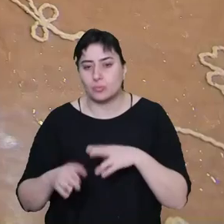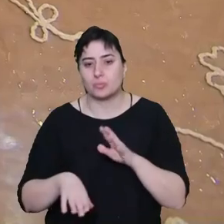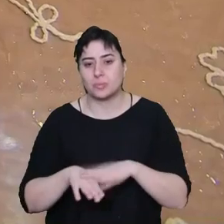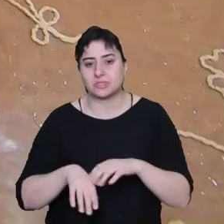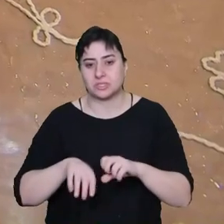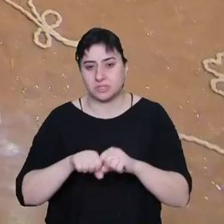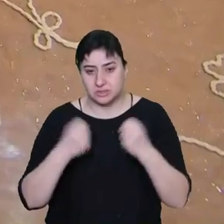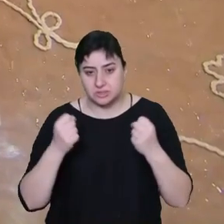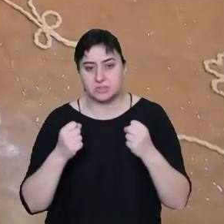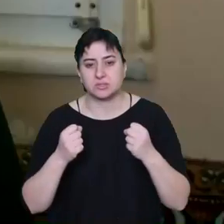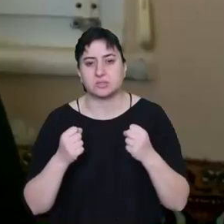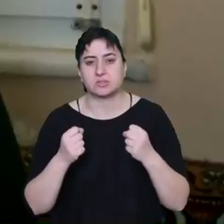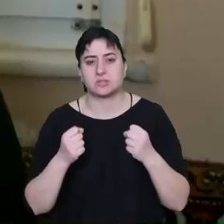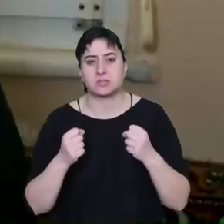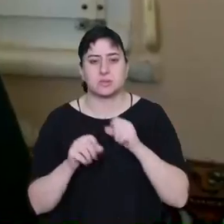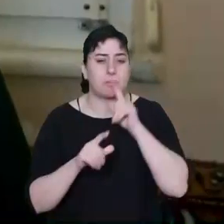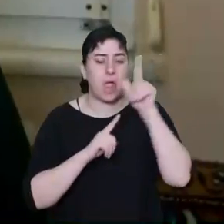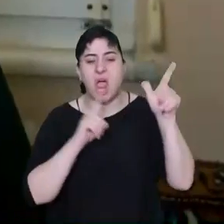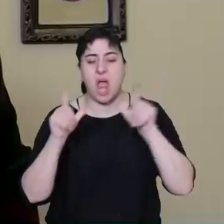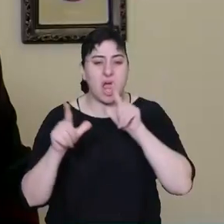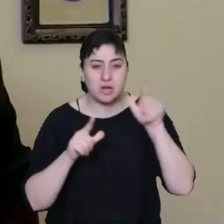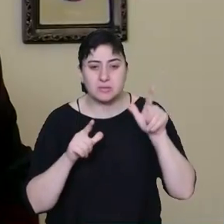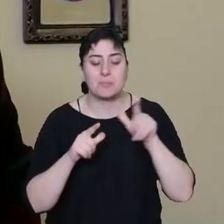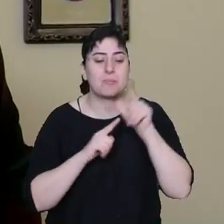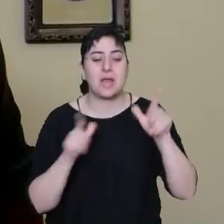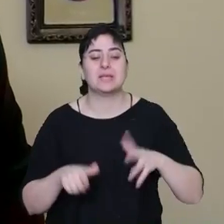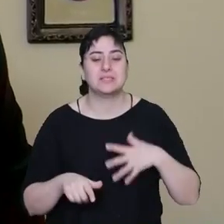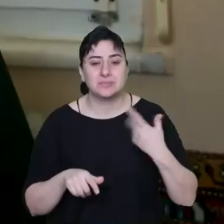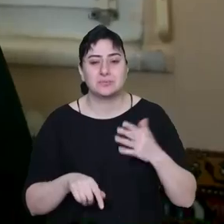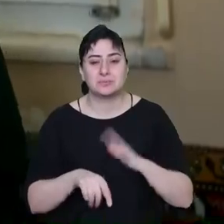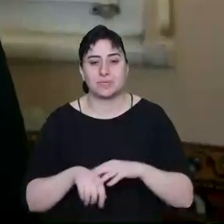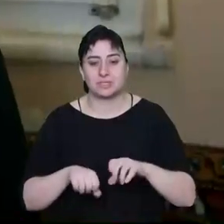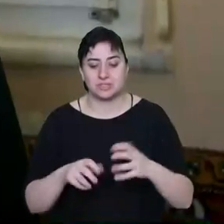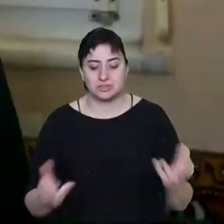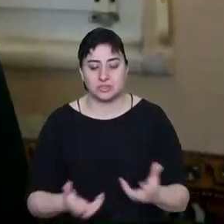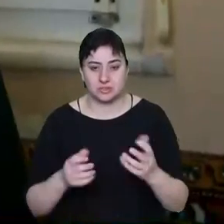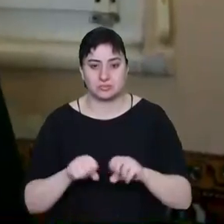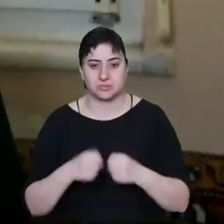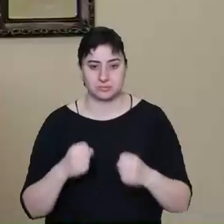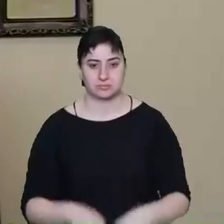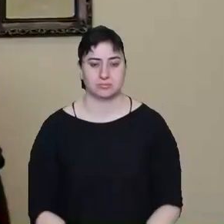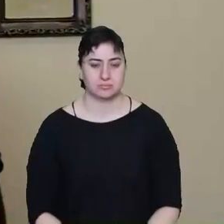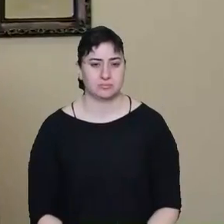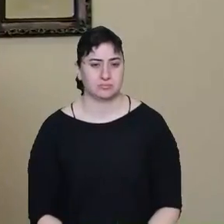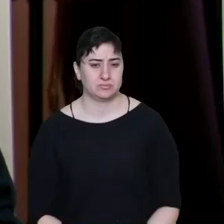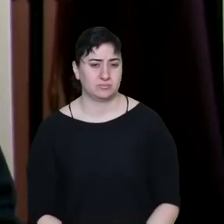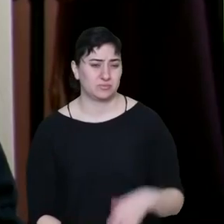Allah. Bunlar var ya haşlanırken cık cık bağırırlarmış. Bağırmasınlar diye de ondan böyle canlı canlı haşlanıyorlarmış.